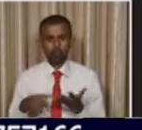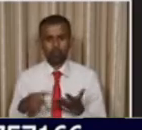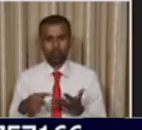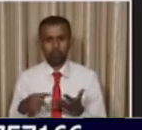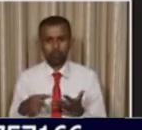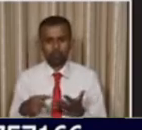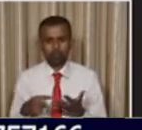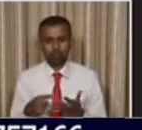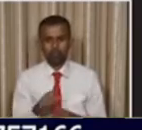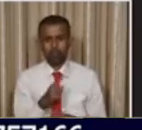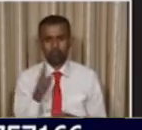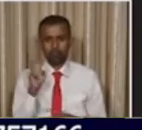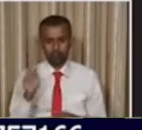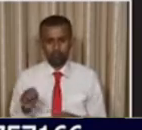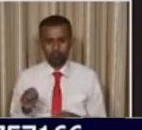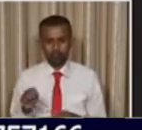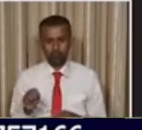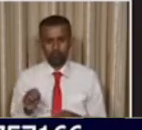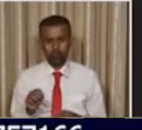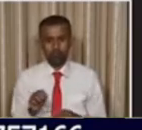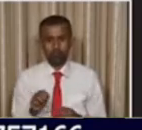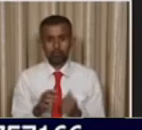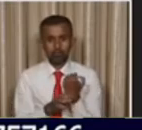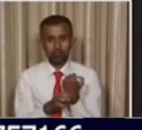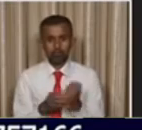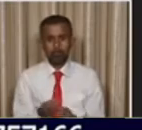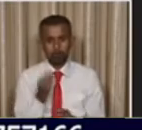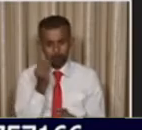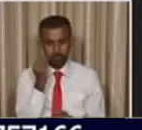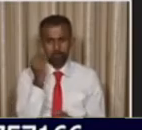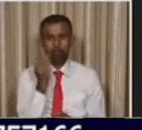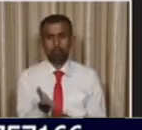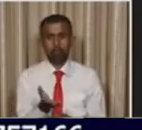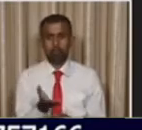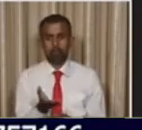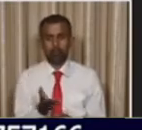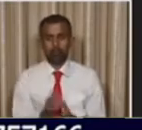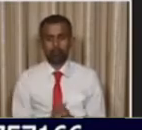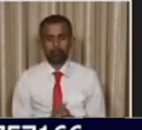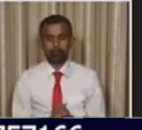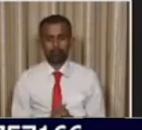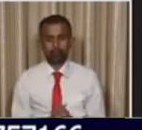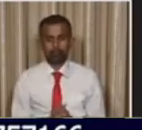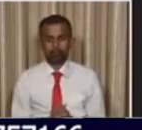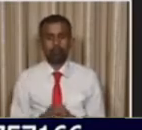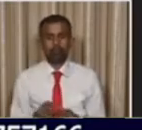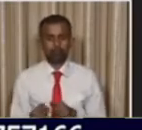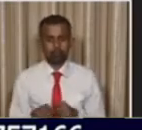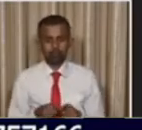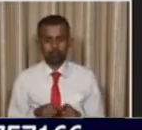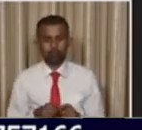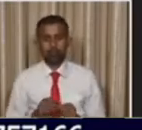சபாபை எத்துமே ரூபாய் 13,000 தீமனவா கப்பி எக்க துக்கறா இதக்கோட ஏ அணுவ ஏ ஏ அணுவ கரு சபாபதி துமணி மே